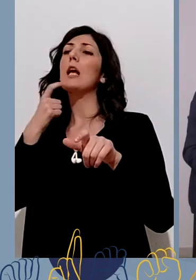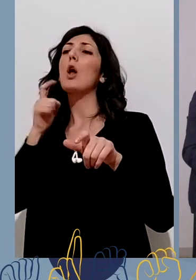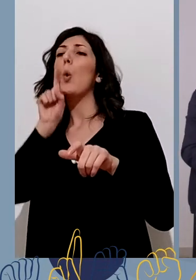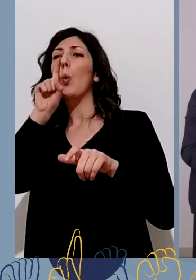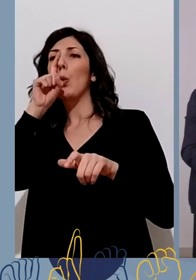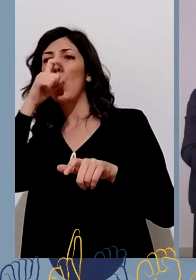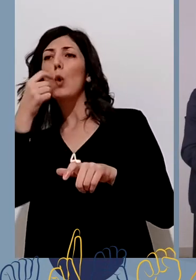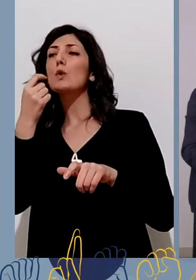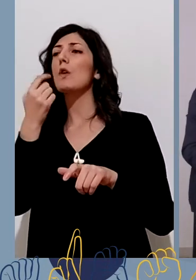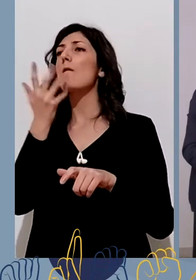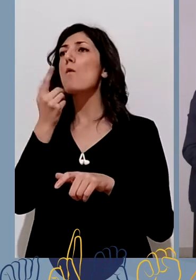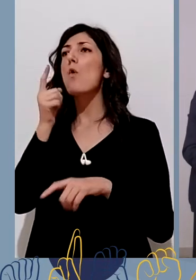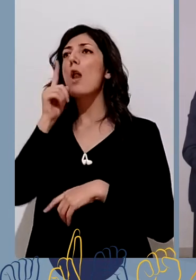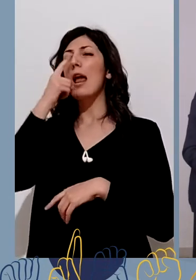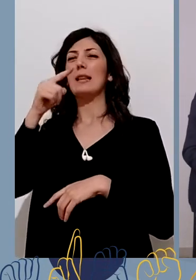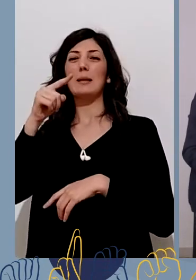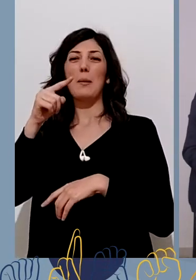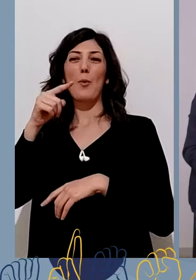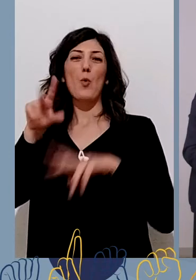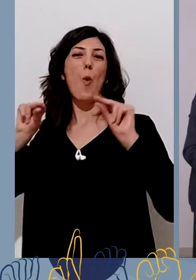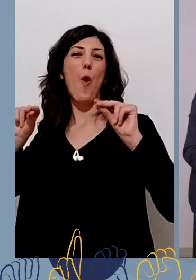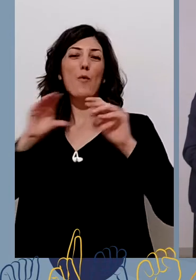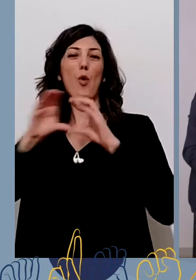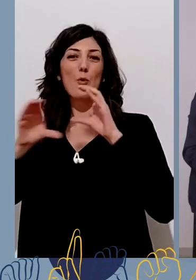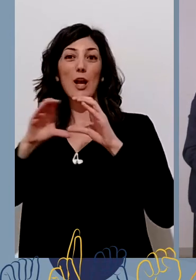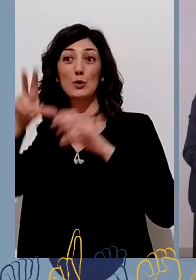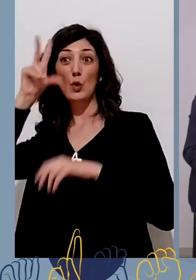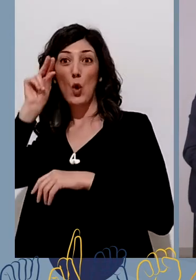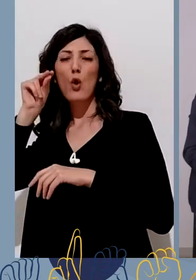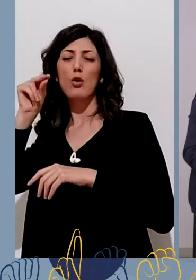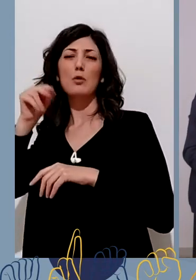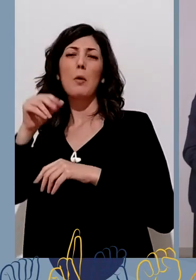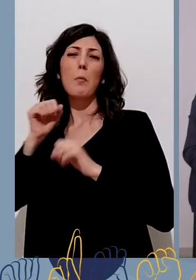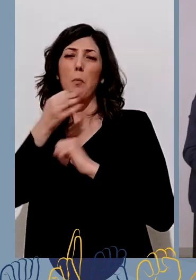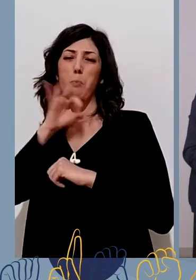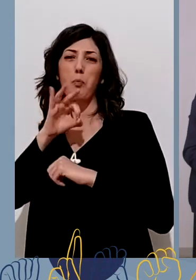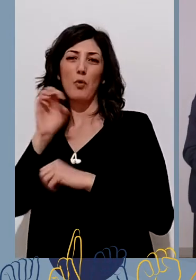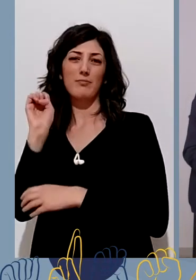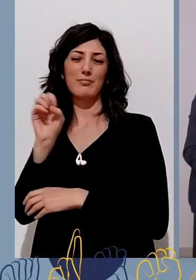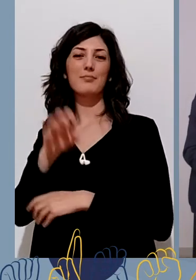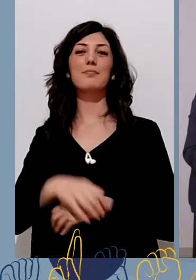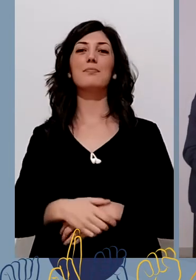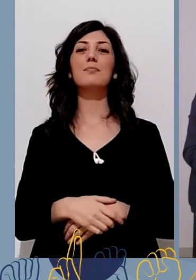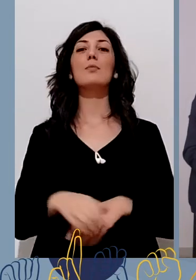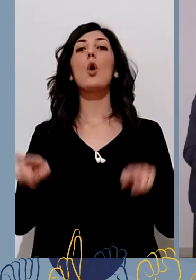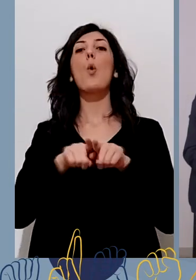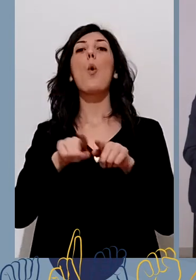comunicare. Perché ovviamente, come si è sempre detto molto spesso, sia in letteratura ma anche in teatro, al